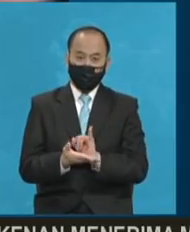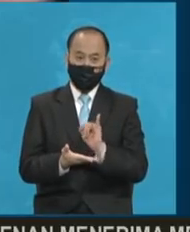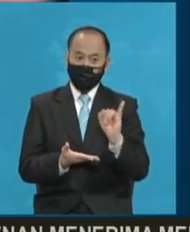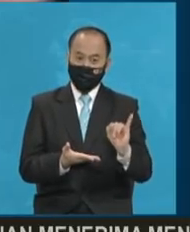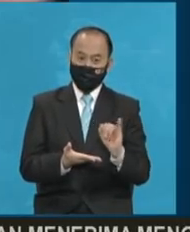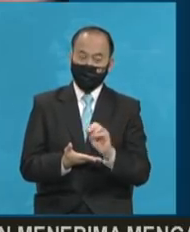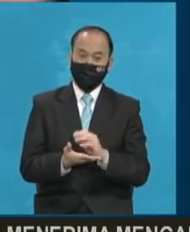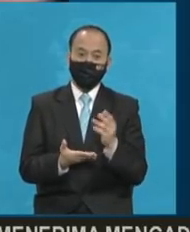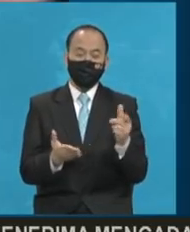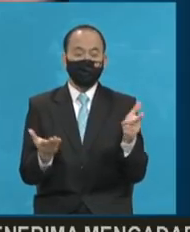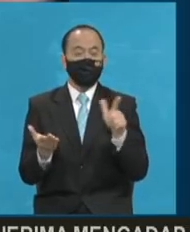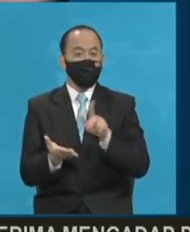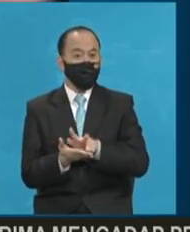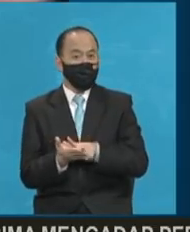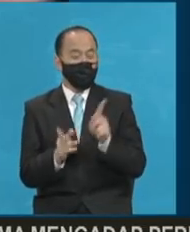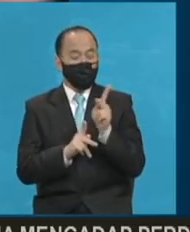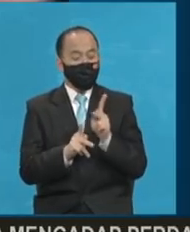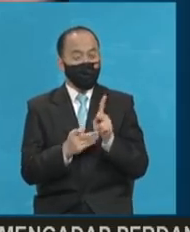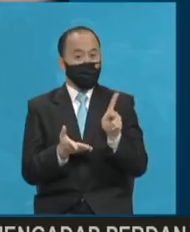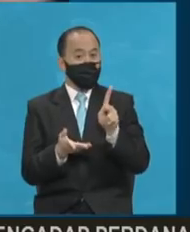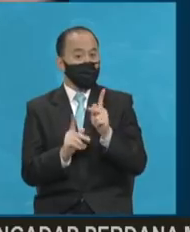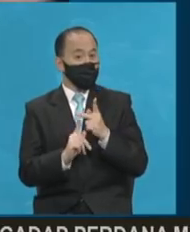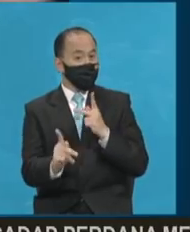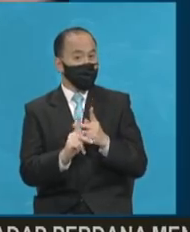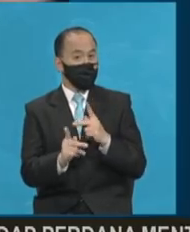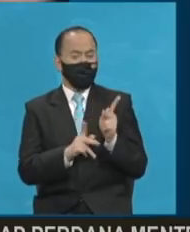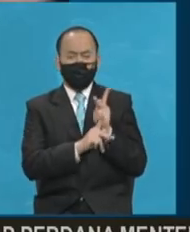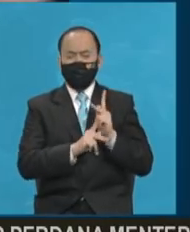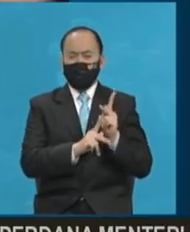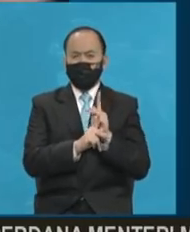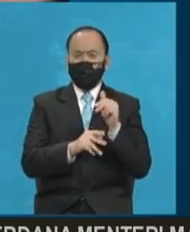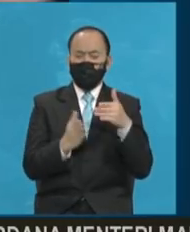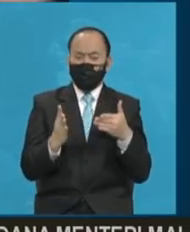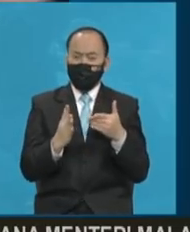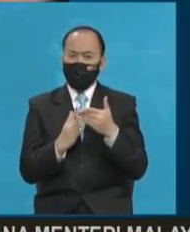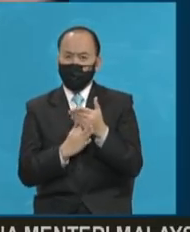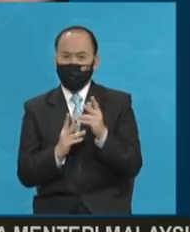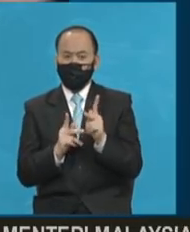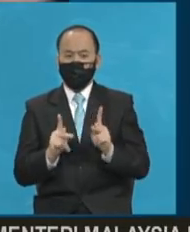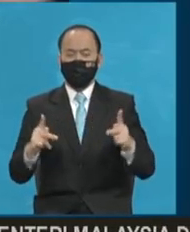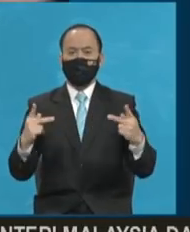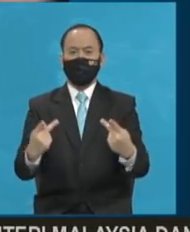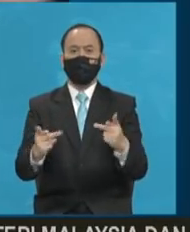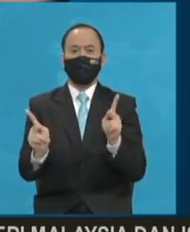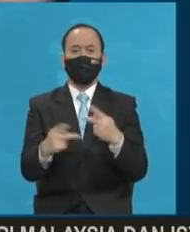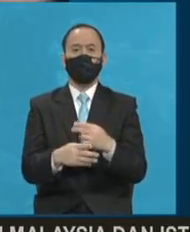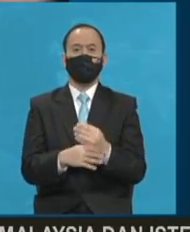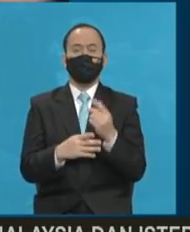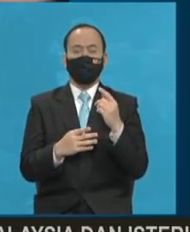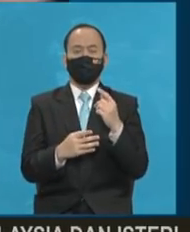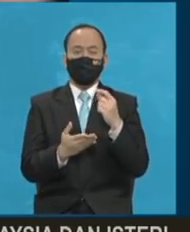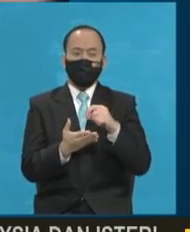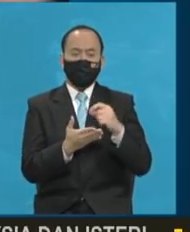berkenaan dengan kan untuk sintesa berhati-hati apabila melalui kawasan terus Bond dan mematuhi tanda lalu-lintas